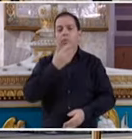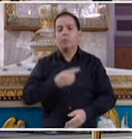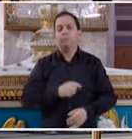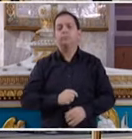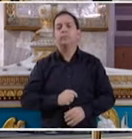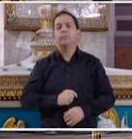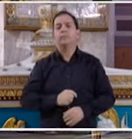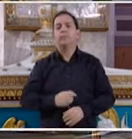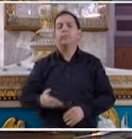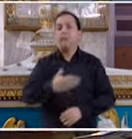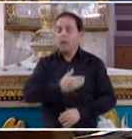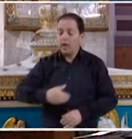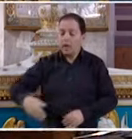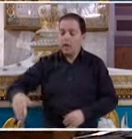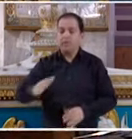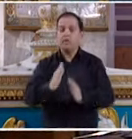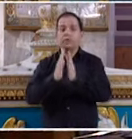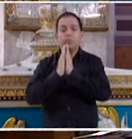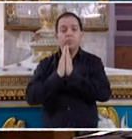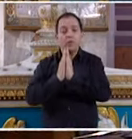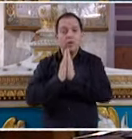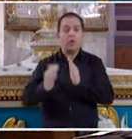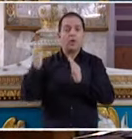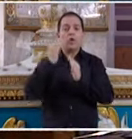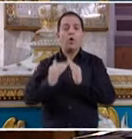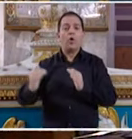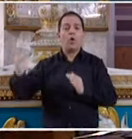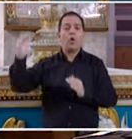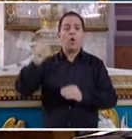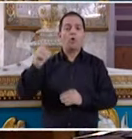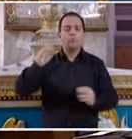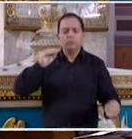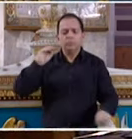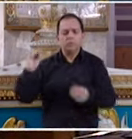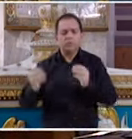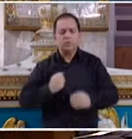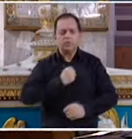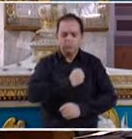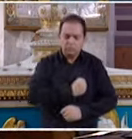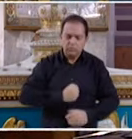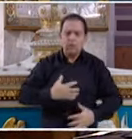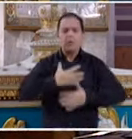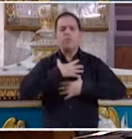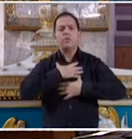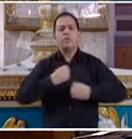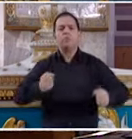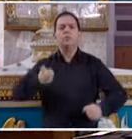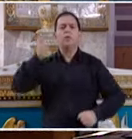ελεήσον. Υπέρ του Χριστίνου ημάς από πάσης θλίψε,